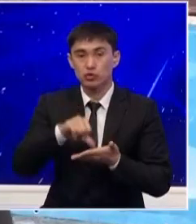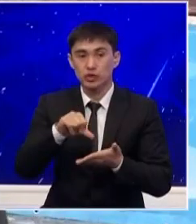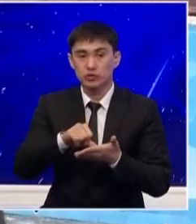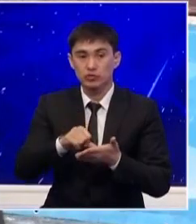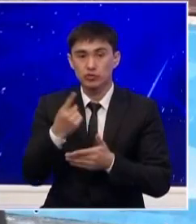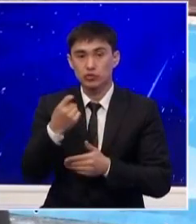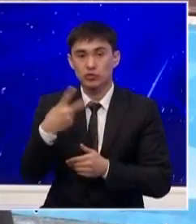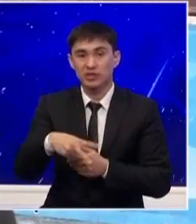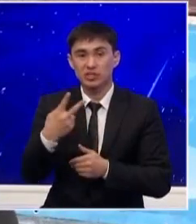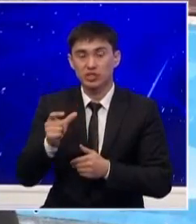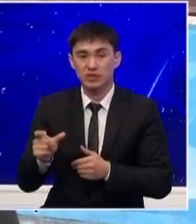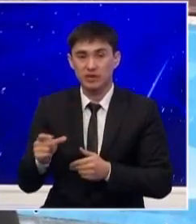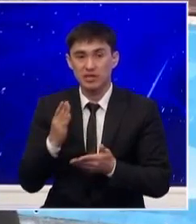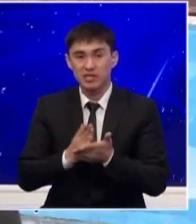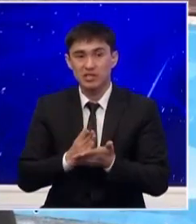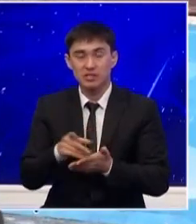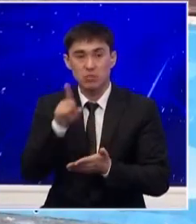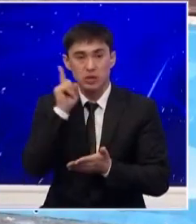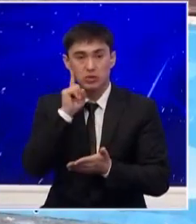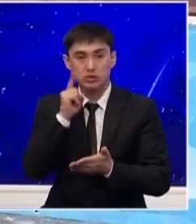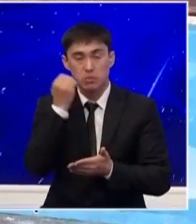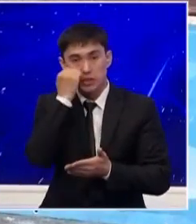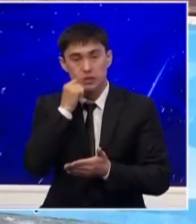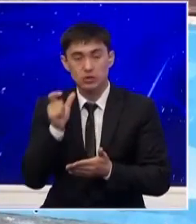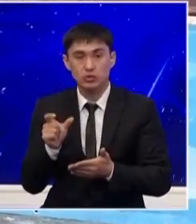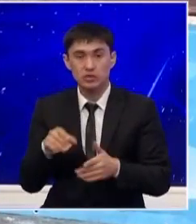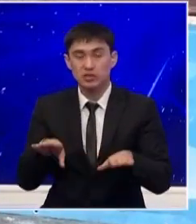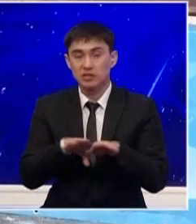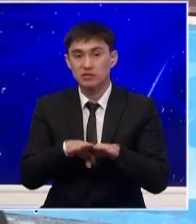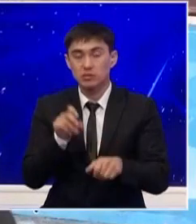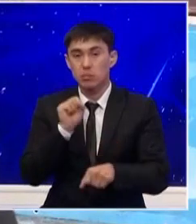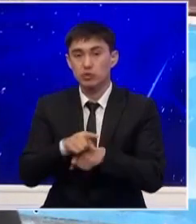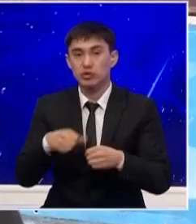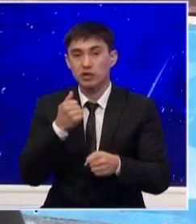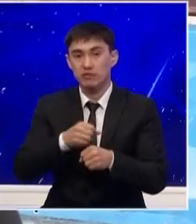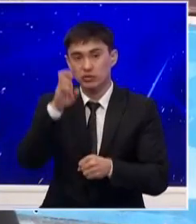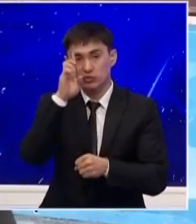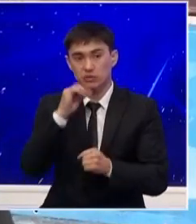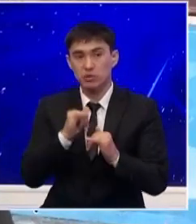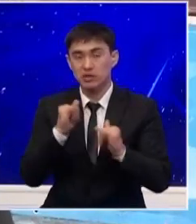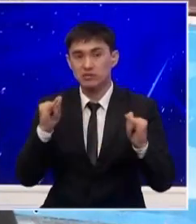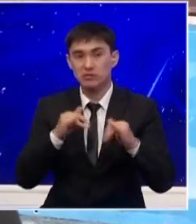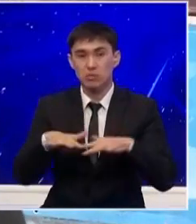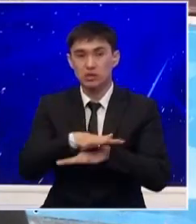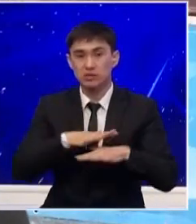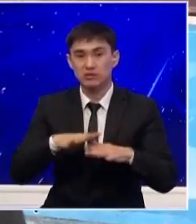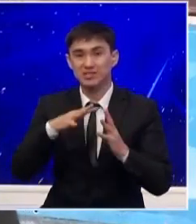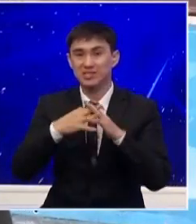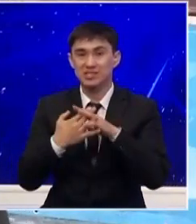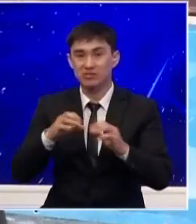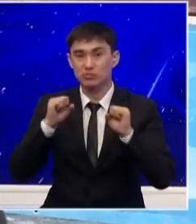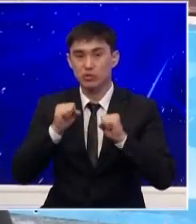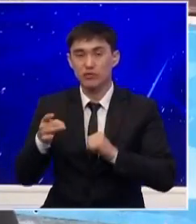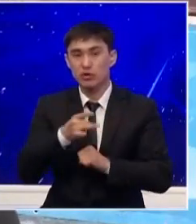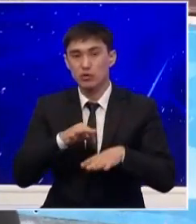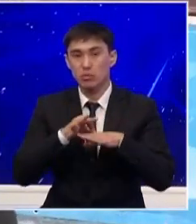участие 120 человек. Есть как молодежь, так и пожилые люди. В соответствии с поручением главы государства по развитию массового и сельского спорта в